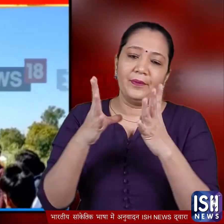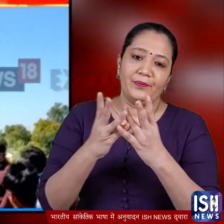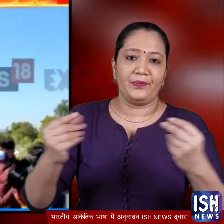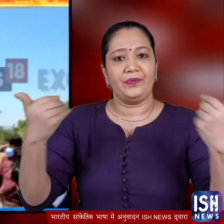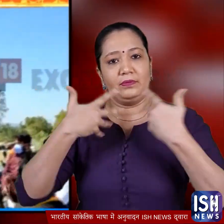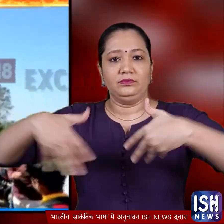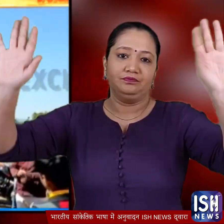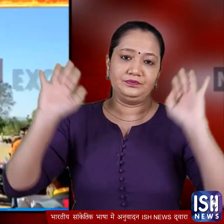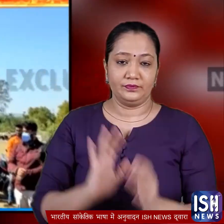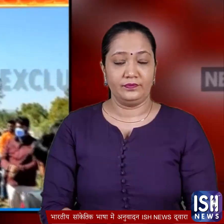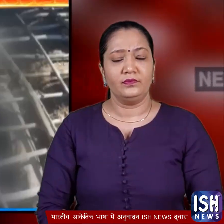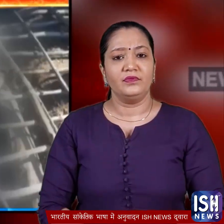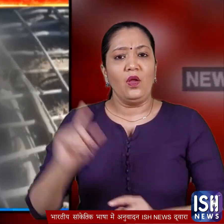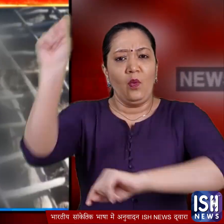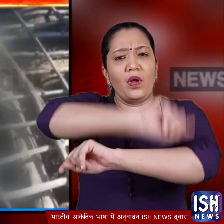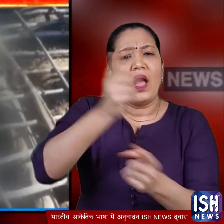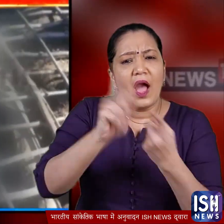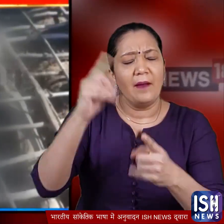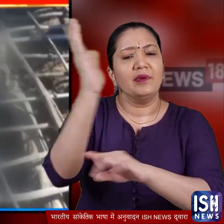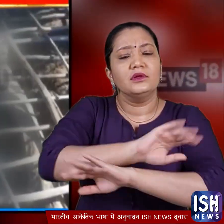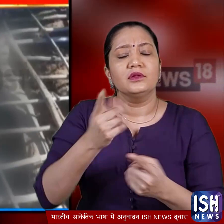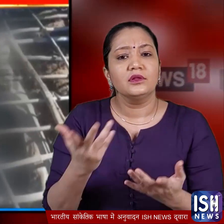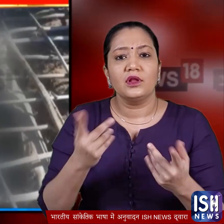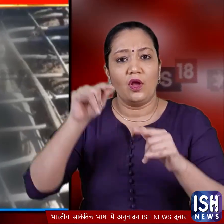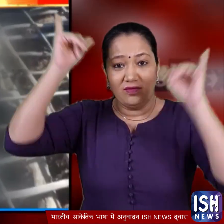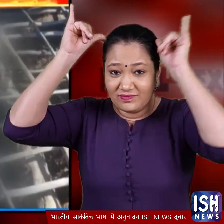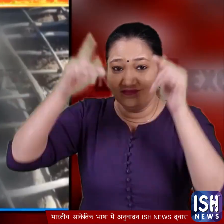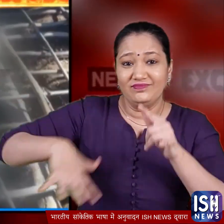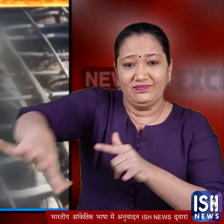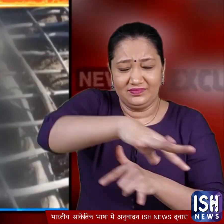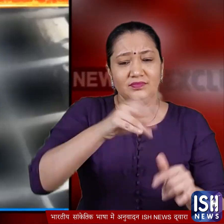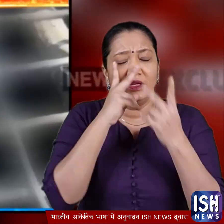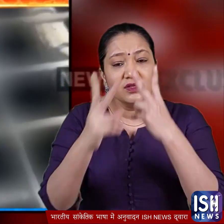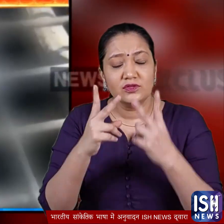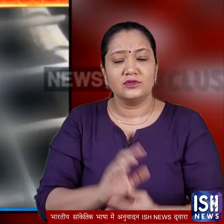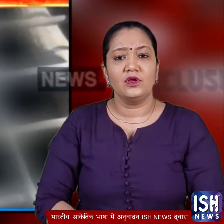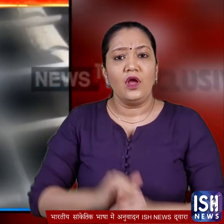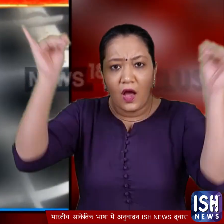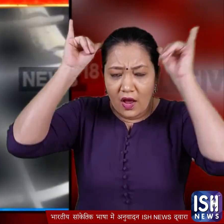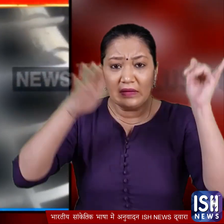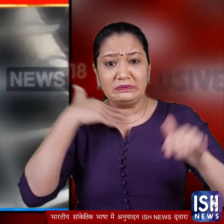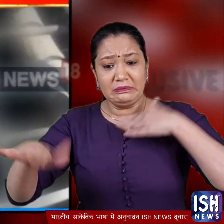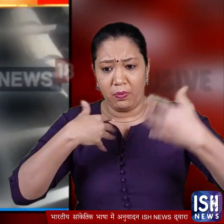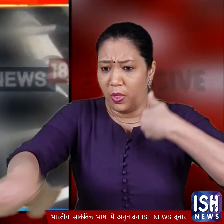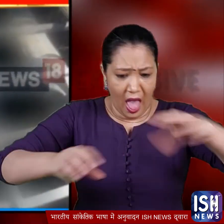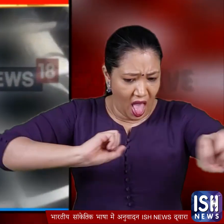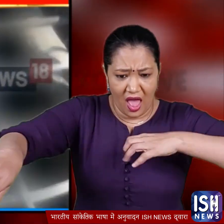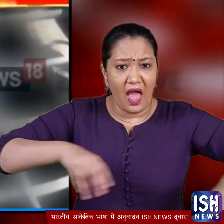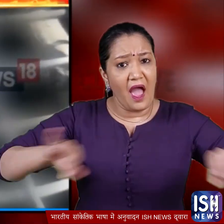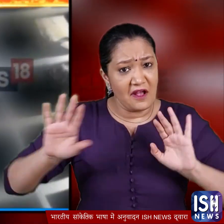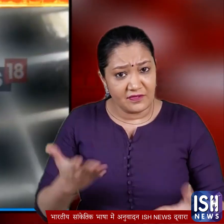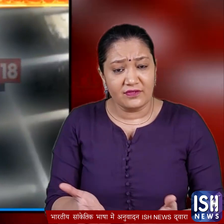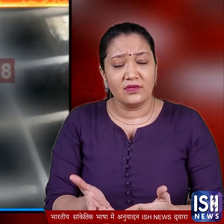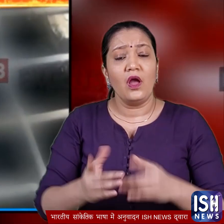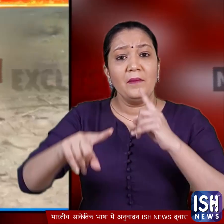बाद लोगों ने प्रदर्शन खत्म कर दिया। असल में एक दिन पहले इस गौशाला की जो तस्वीरें सामने आई थीं, उनमें एक तस्वीर में कुछ गायों के शव इधर उधर